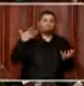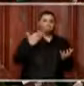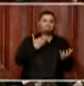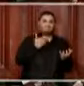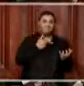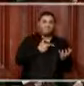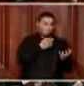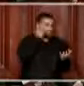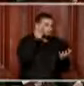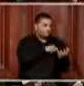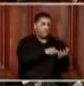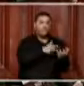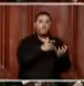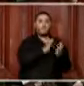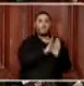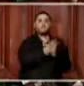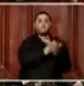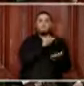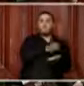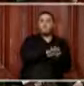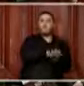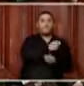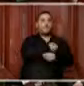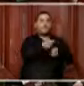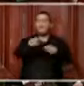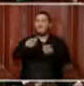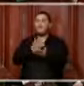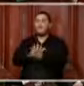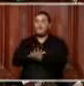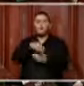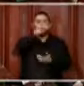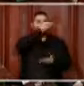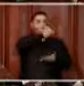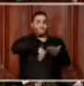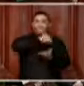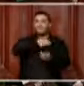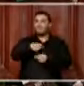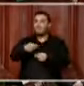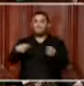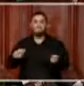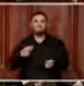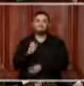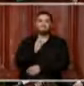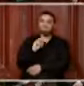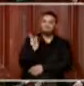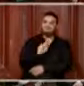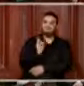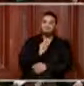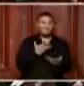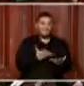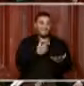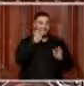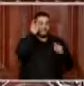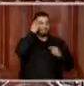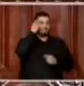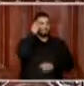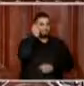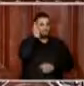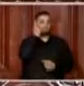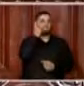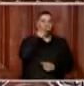ليست كتبا تنشر أو مناشير توزع، بل هي وعي